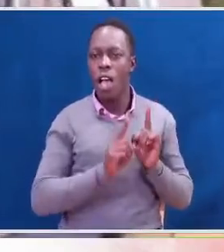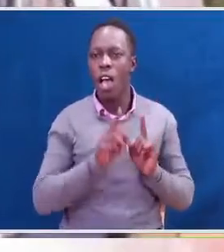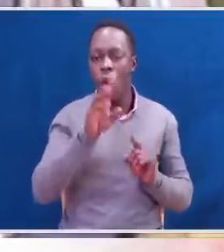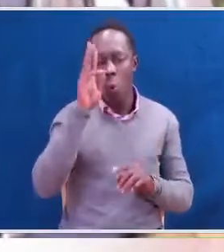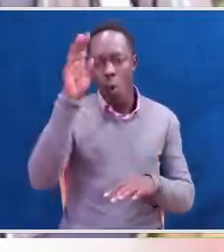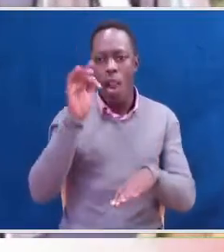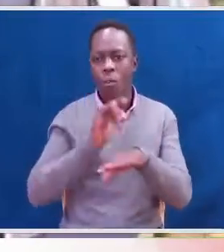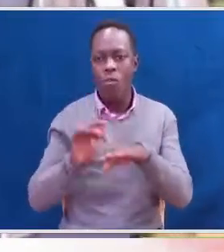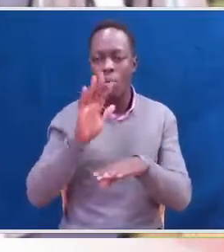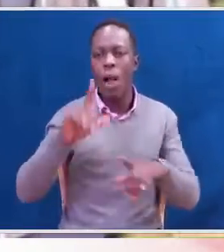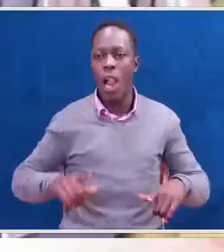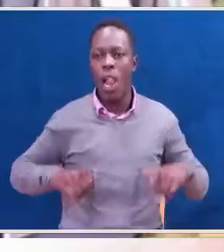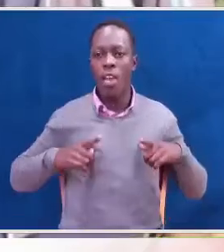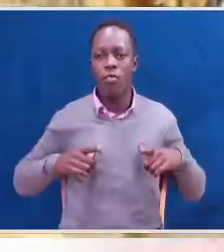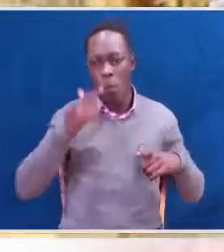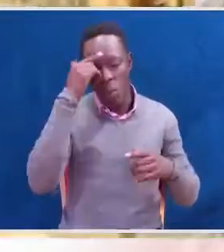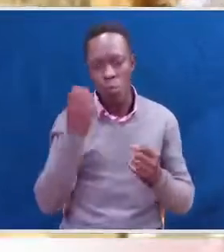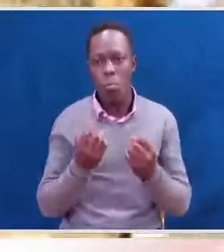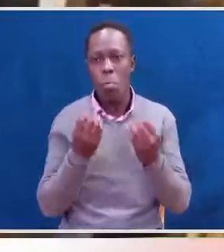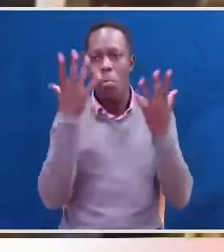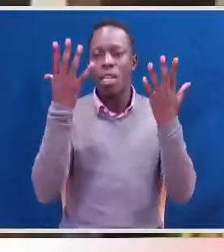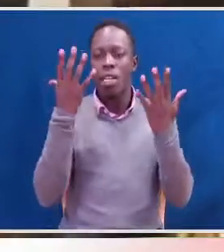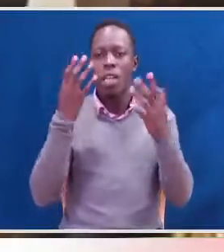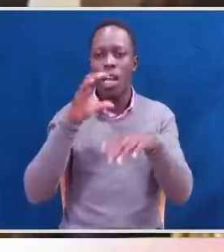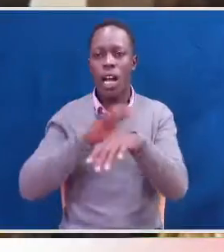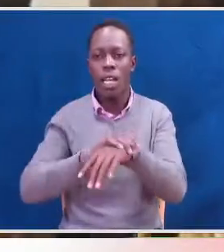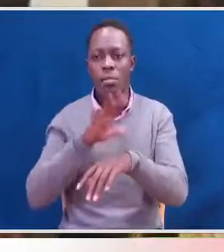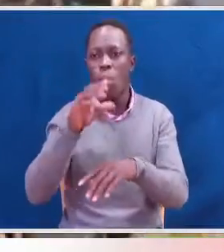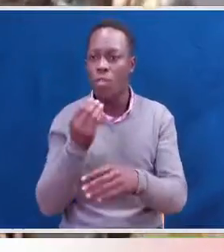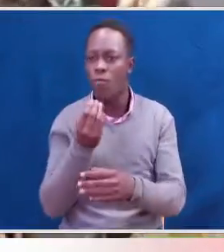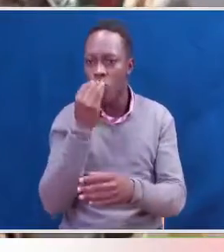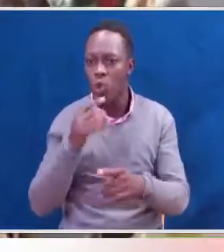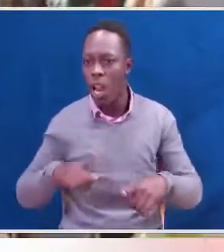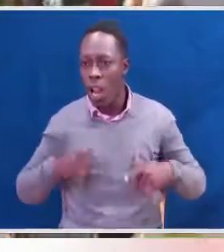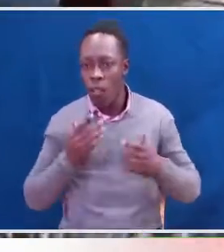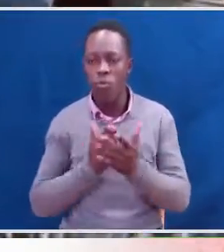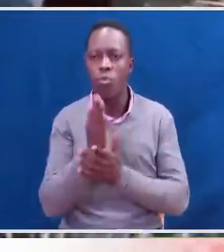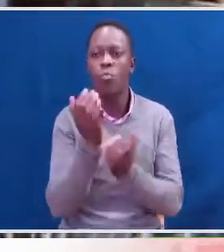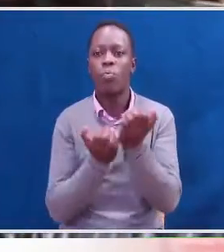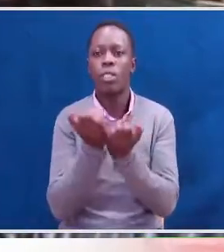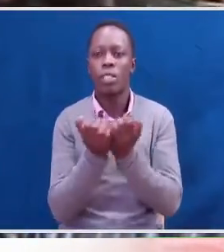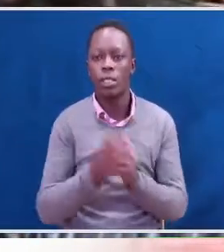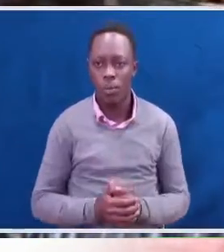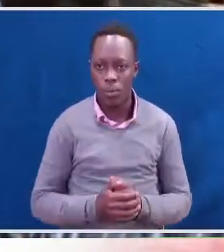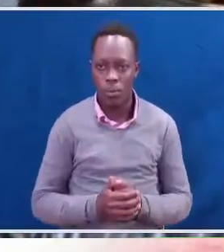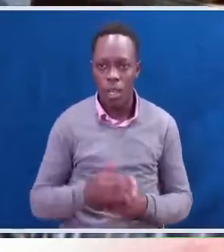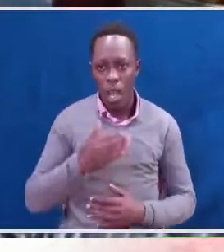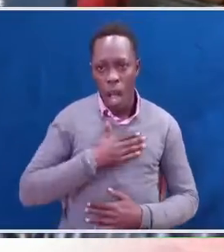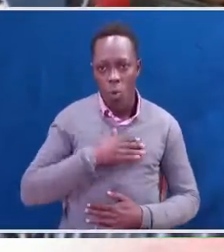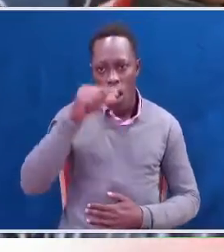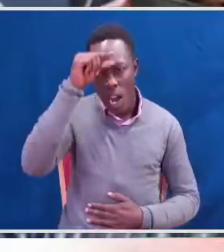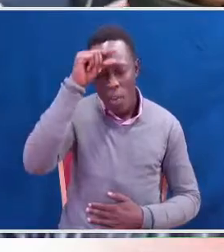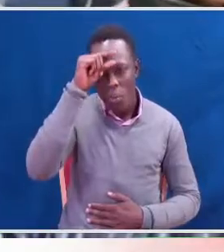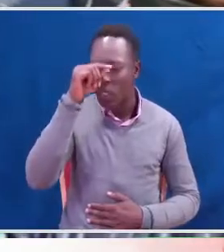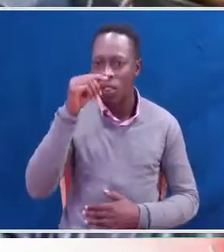itawaathiri pakubwa kimaisha, kwani wengi wao hupata riziki ya siku kupitia biashara hiyo. Serikali yetu kama